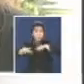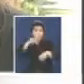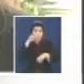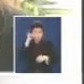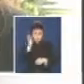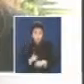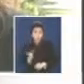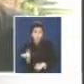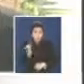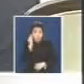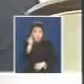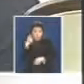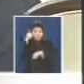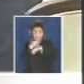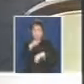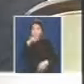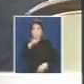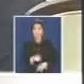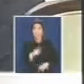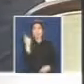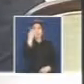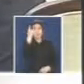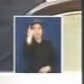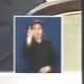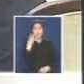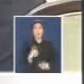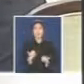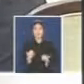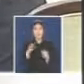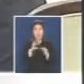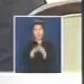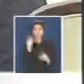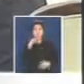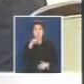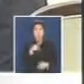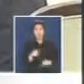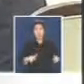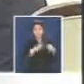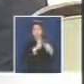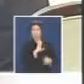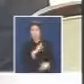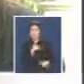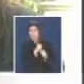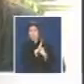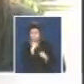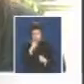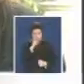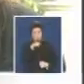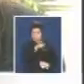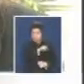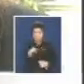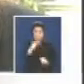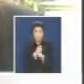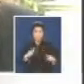องฟังในส่วนขององ ค์กรนี้จะสั่งได ้ค่ะ ไม่ถ้าว่าสั่งไปแล้วกระทรวงบอกไม่ทำไม่อะไรไม่ได้ใช่ไหม ค่ะใช่ค่ะ